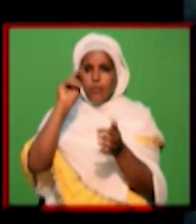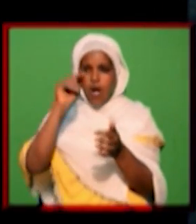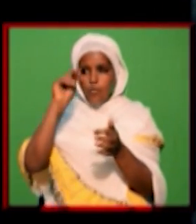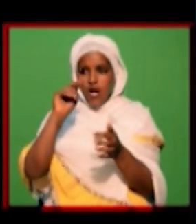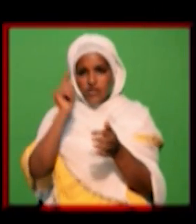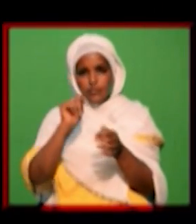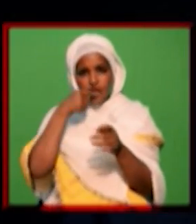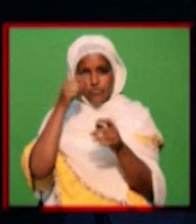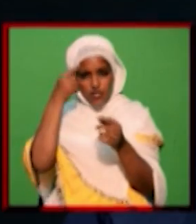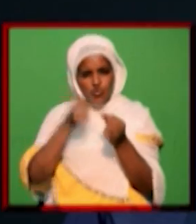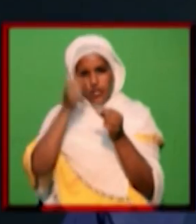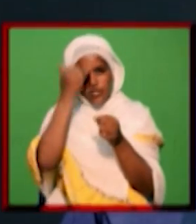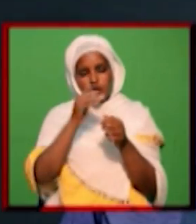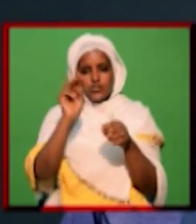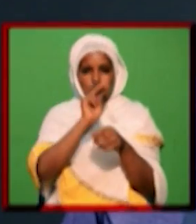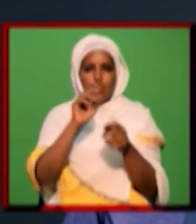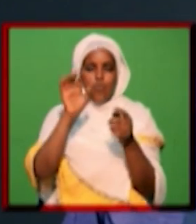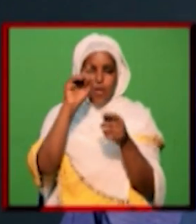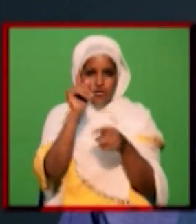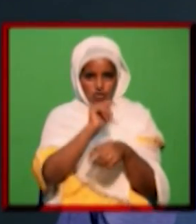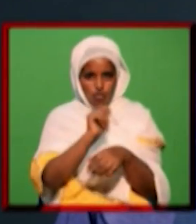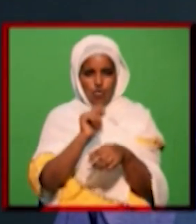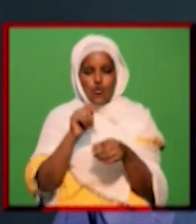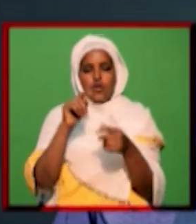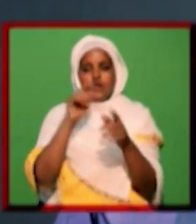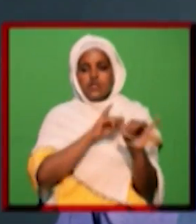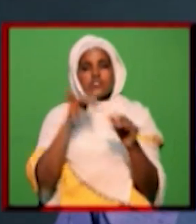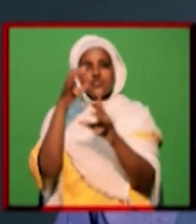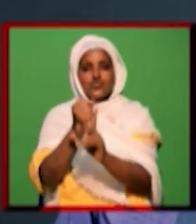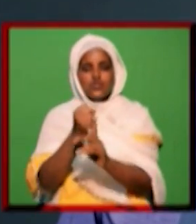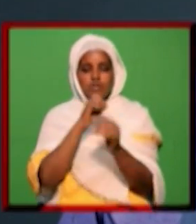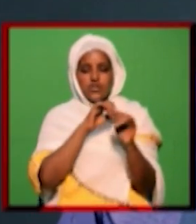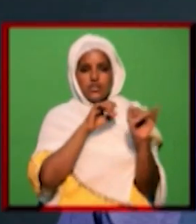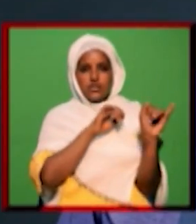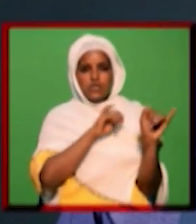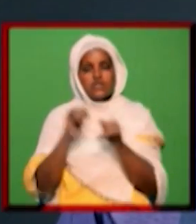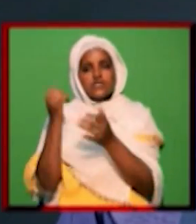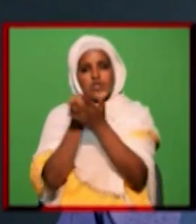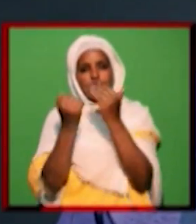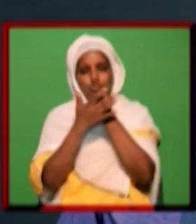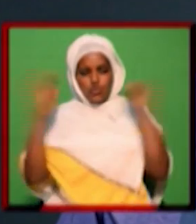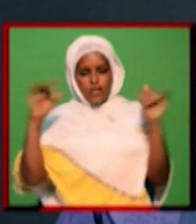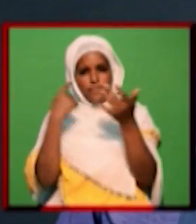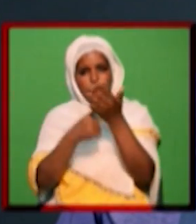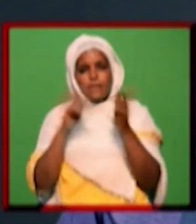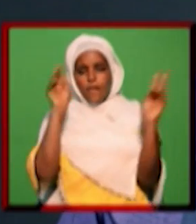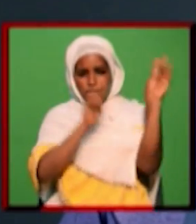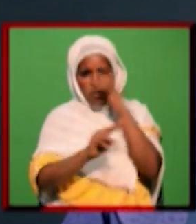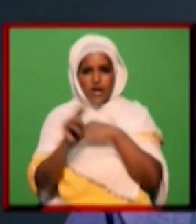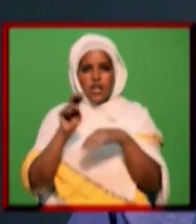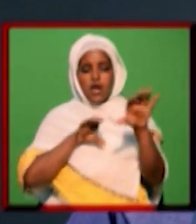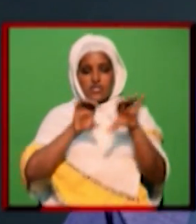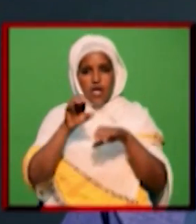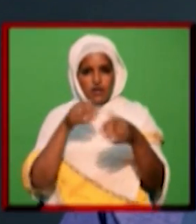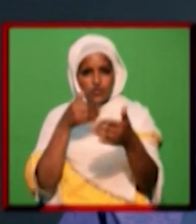من ناسوو لمن دنو سنيو ماك سنيو اندي زوت اندي ساكلوت ين مكرا يتتكسو